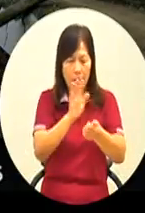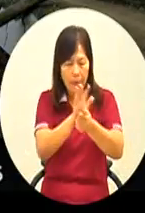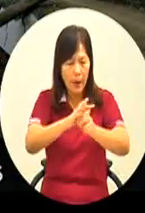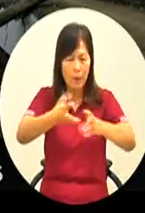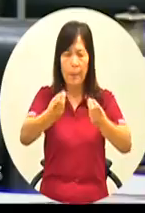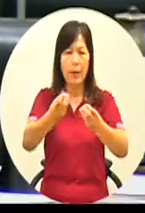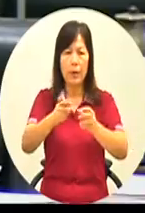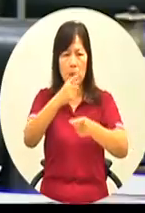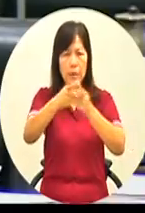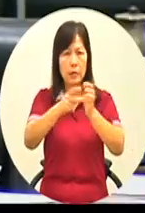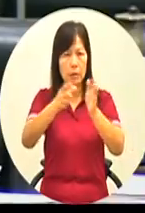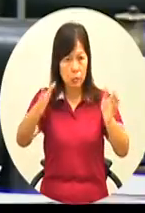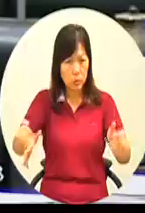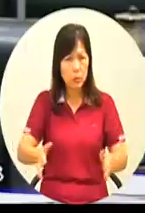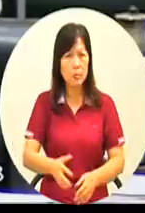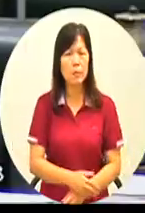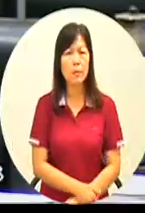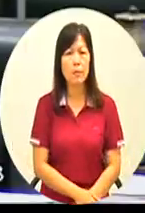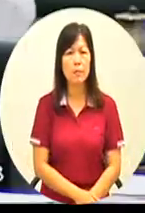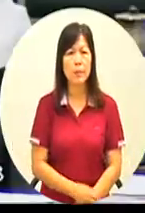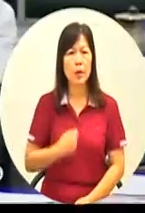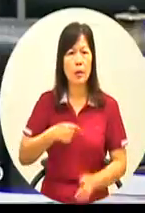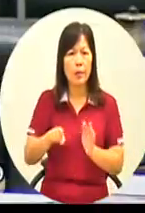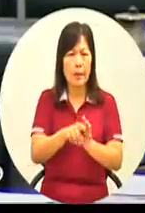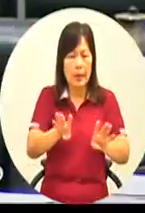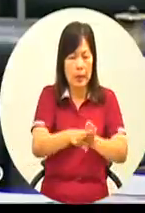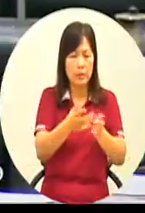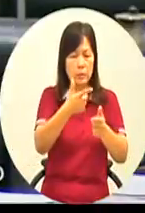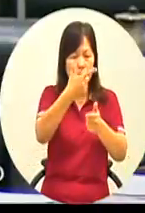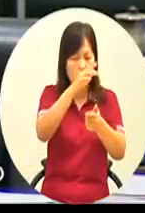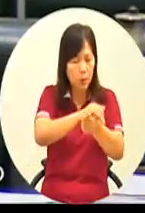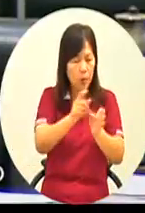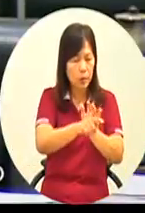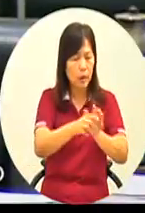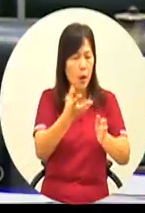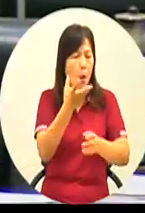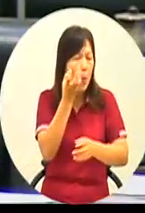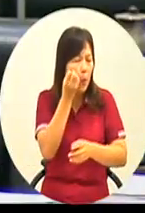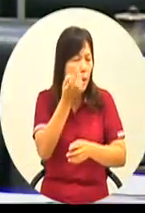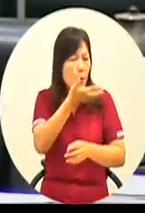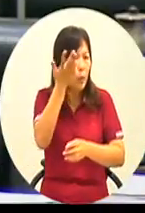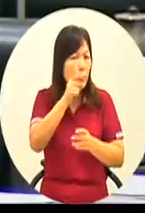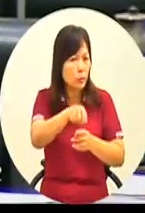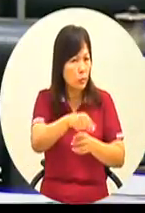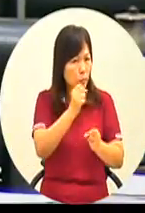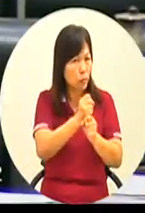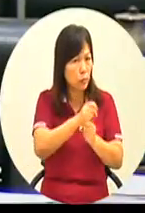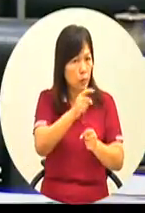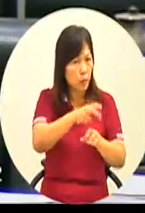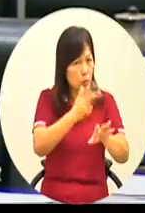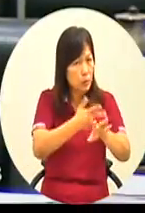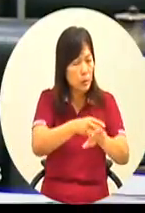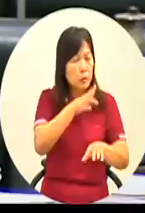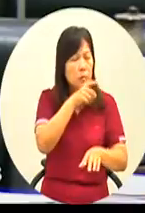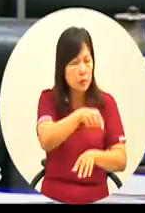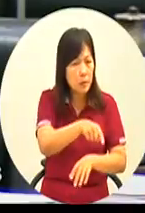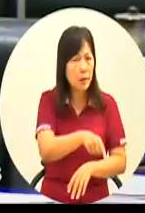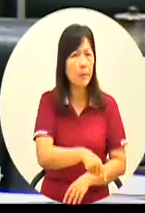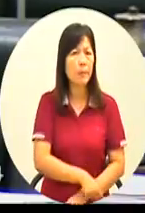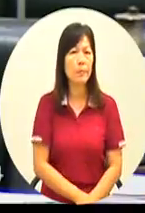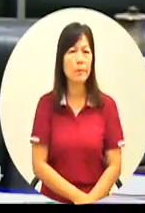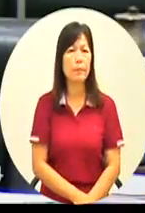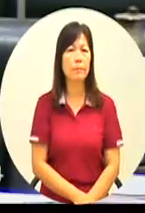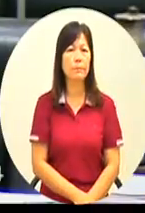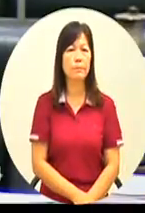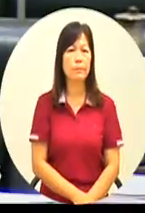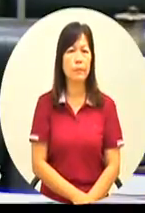来我们去发展六龟的观光是这样做的吗？哈，刘主委